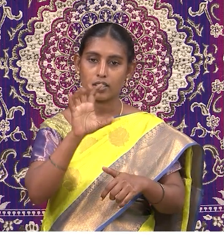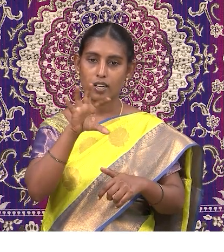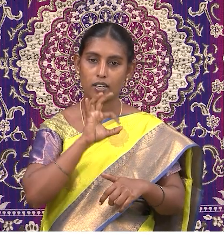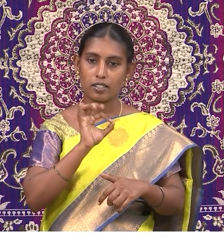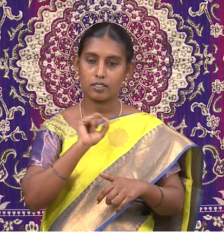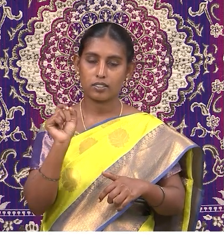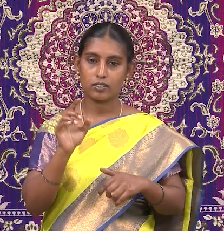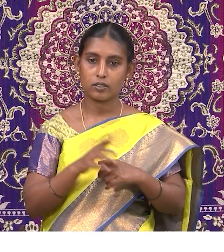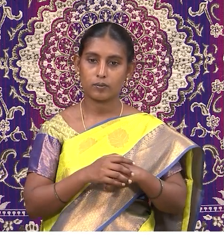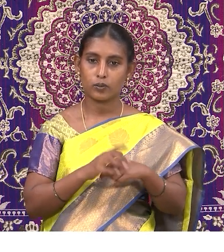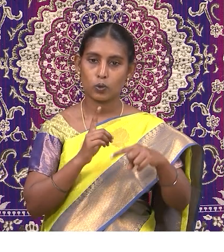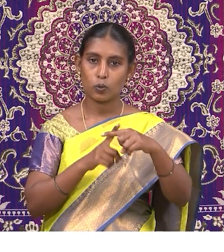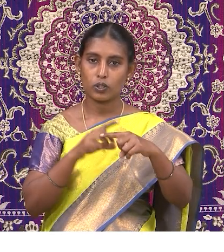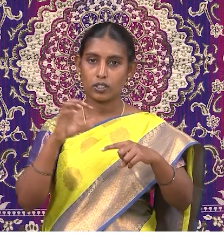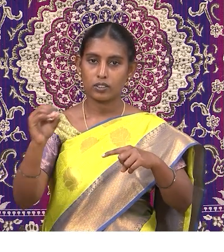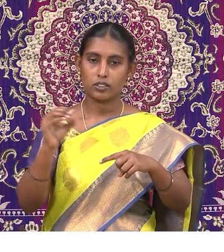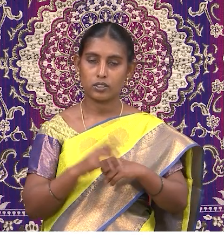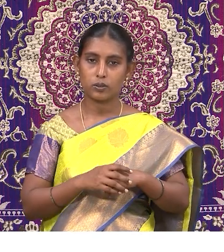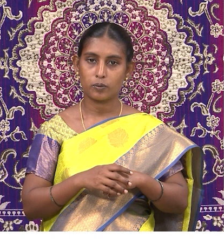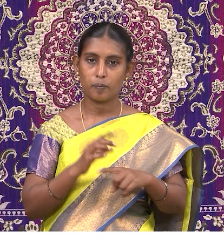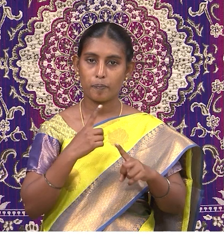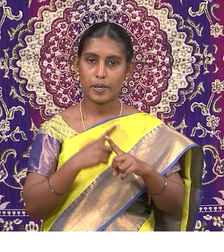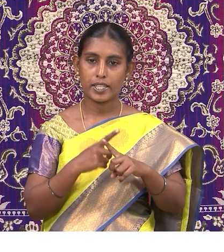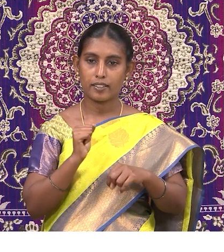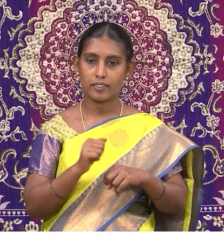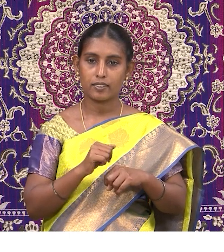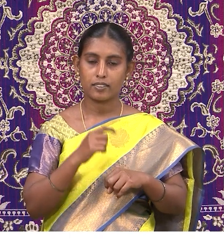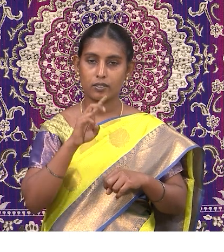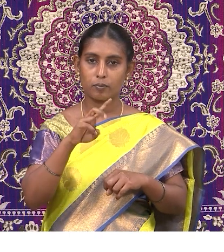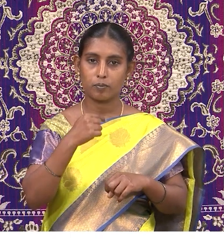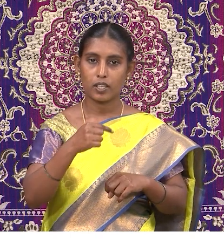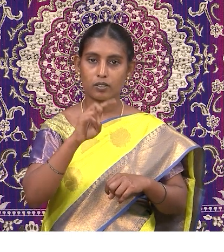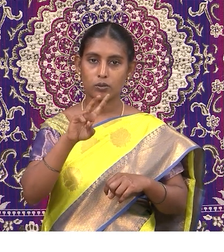பலன் பூஜ்ஜியம், பெருக்கல் பலன் மைனஸ் டுவெண்ட்டி ஃபைவ் பை எயிட்.